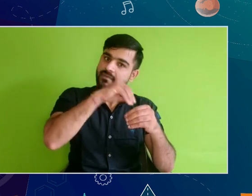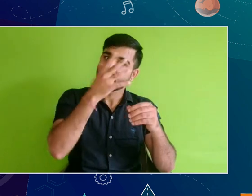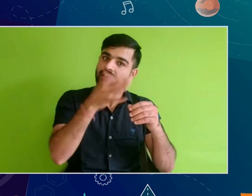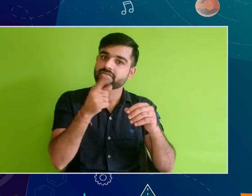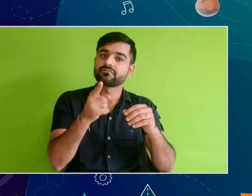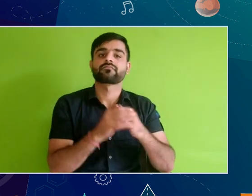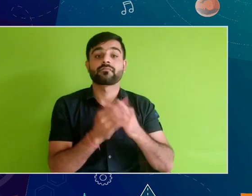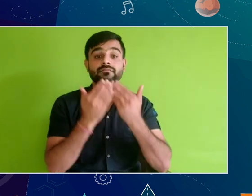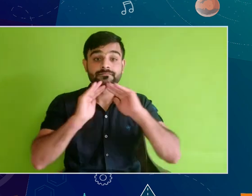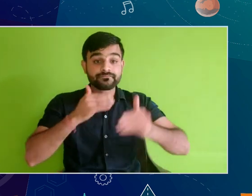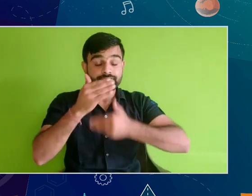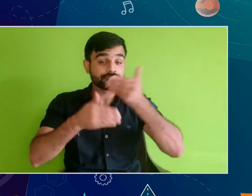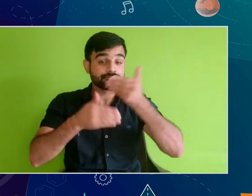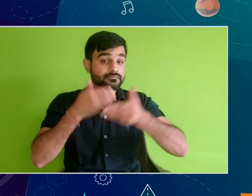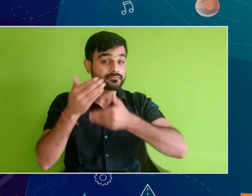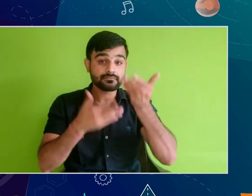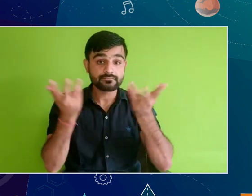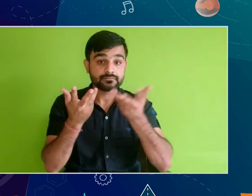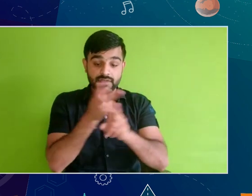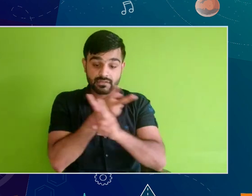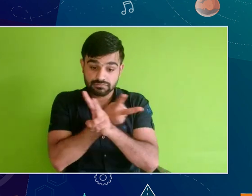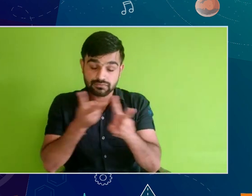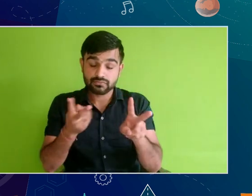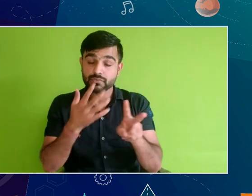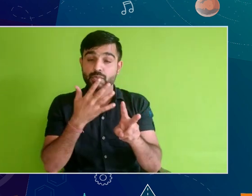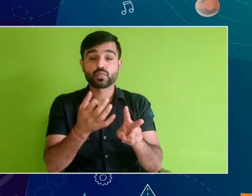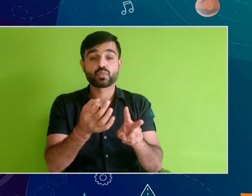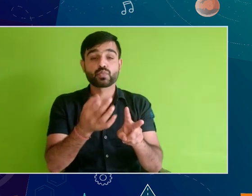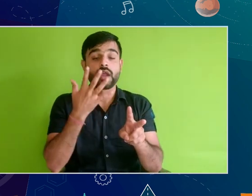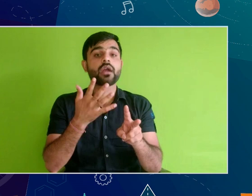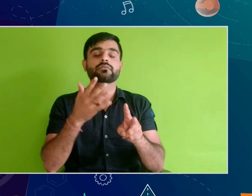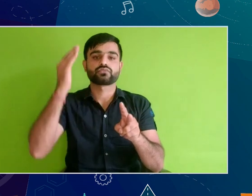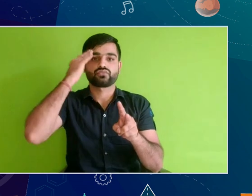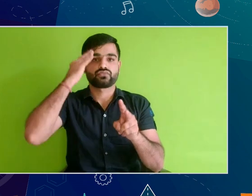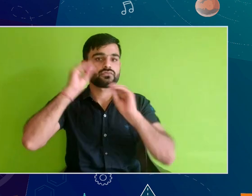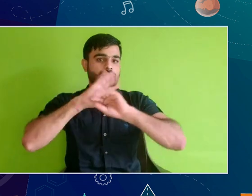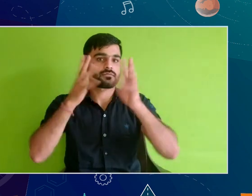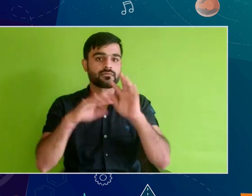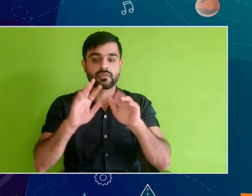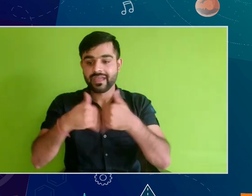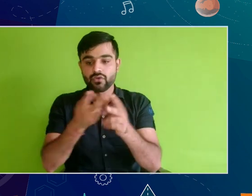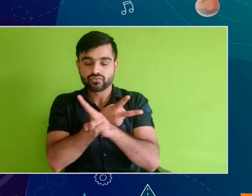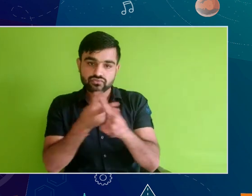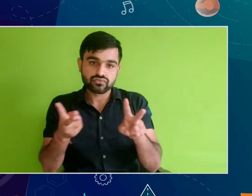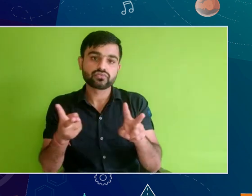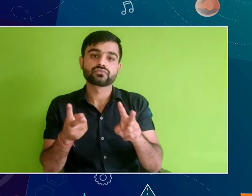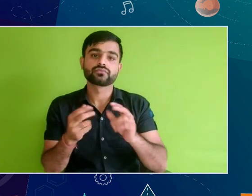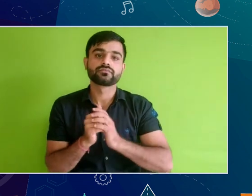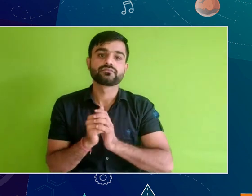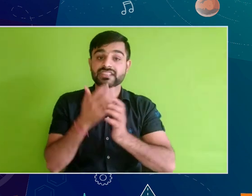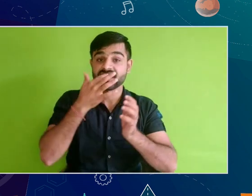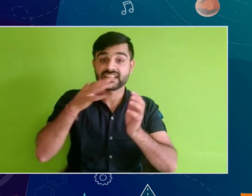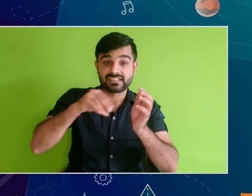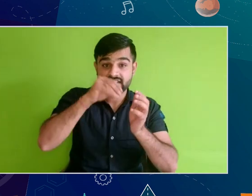को वेरियस टेस्ट के बारे में भी नॉलेज देते हैं कि कैसे कोई डिश सॉल्ट डालकर सॉल्टी हो जाती